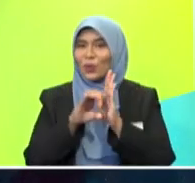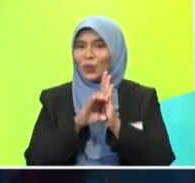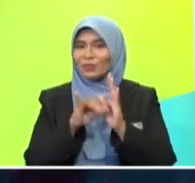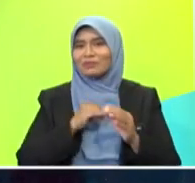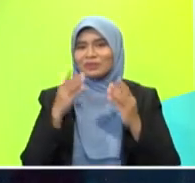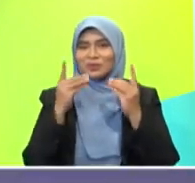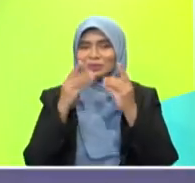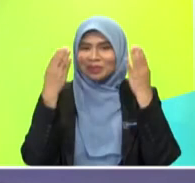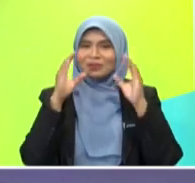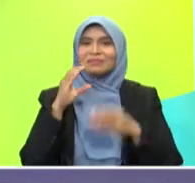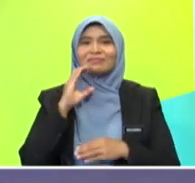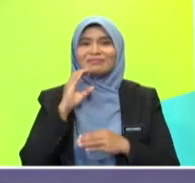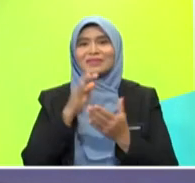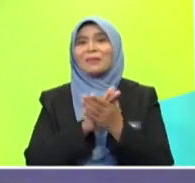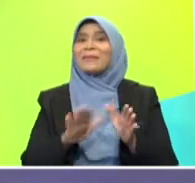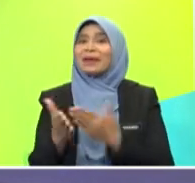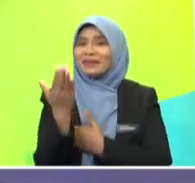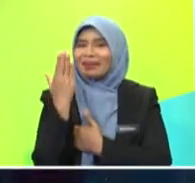Selamat pagi